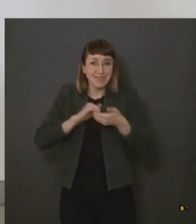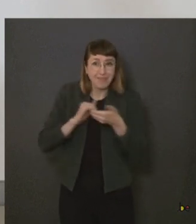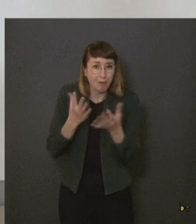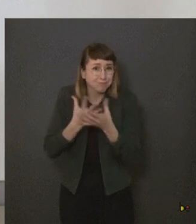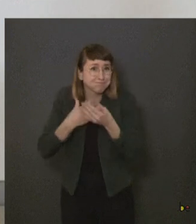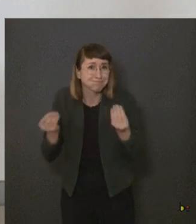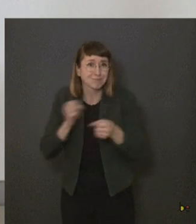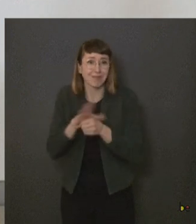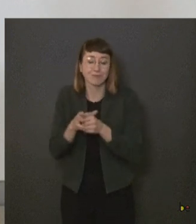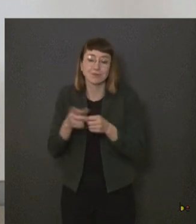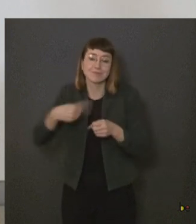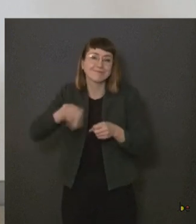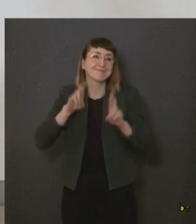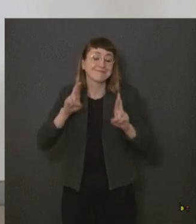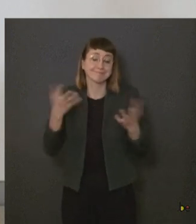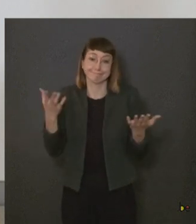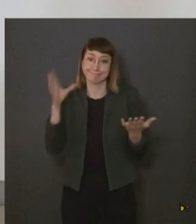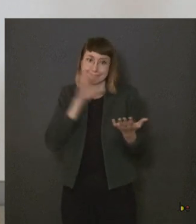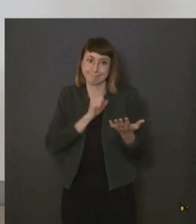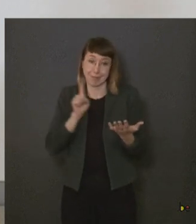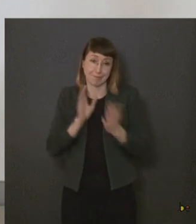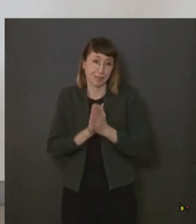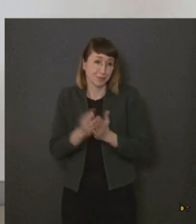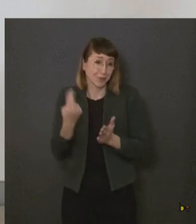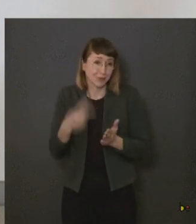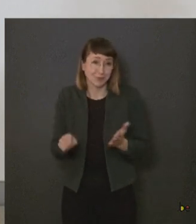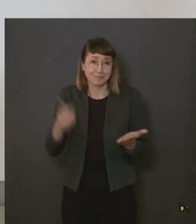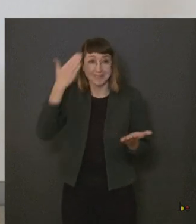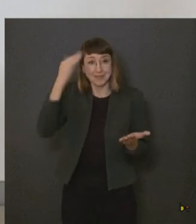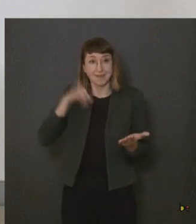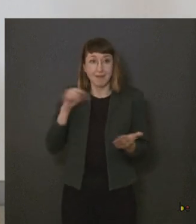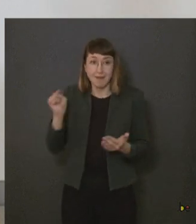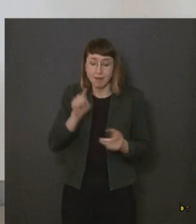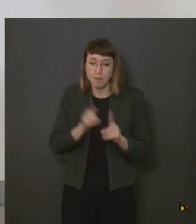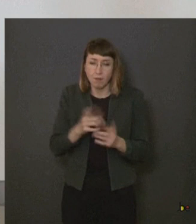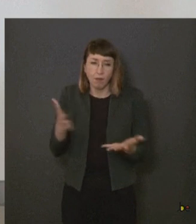Понимаю, что многие устали, особенно медицинские работники, которых снова захлестнула пандемия.